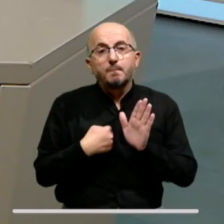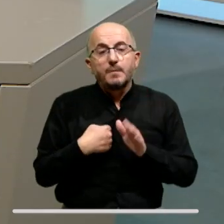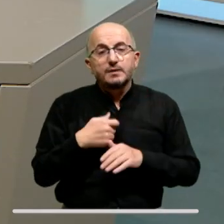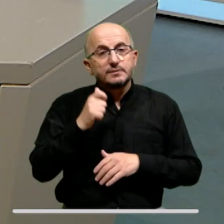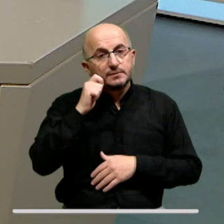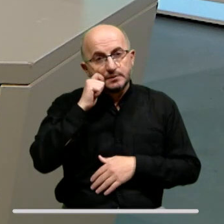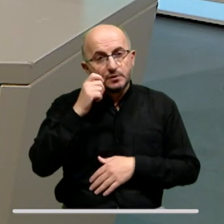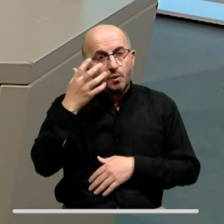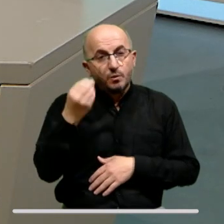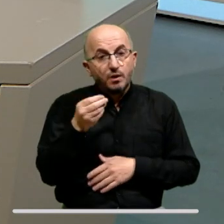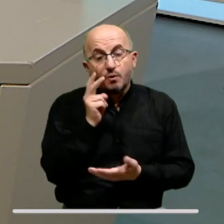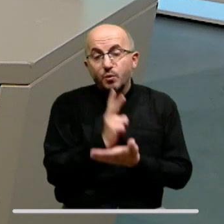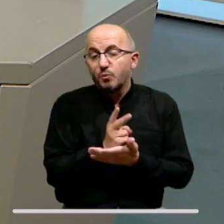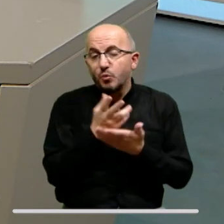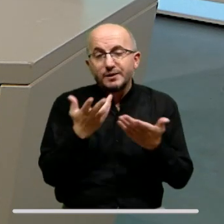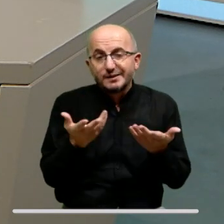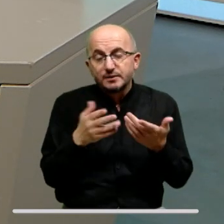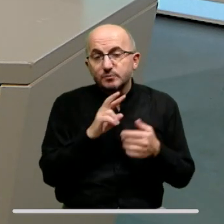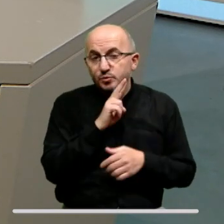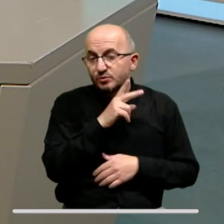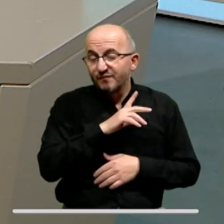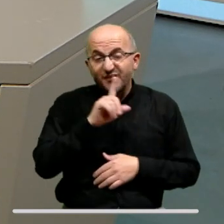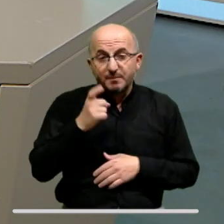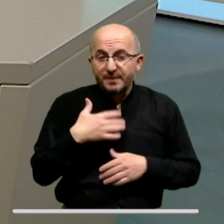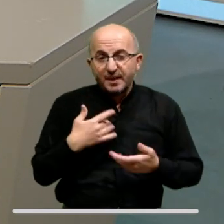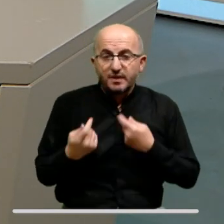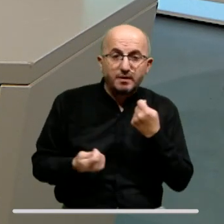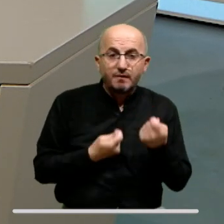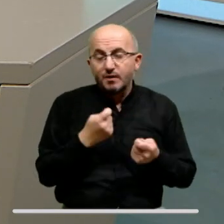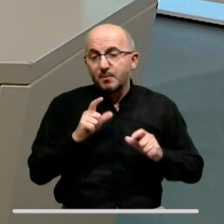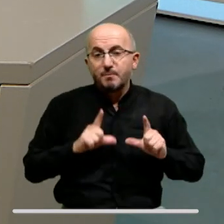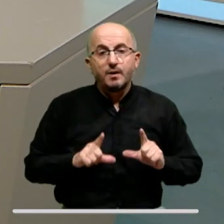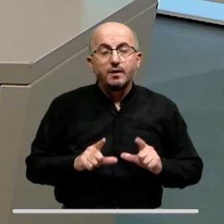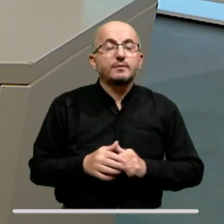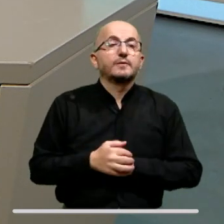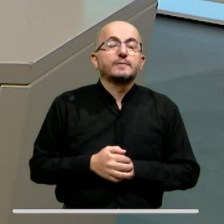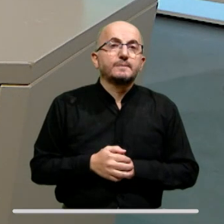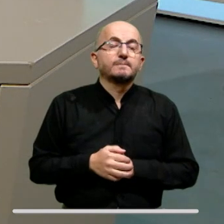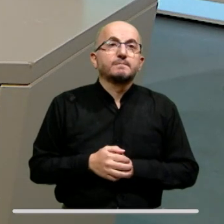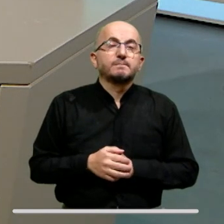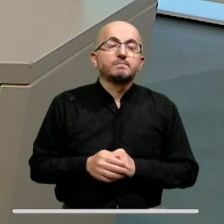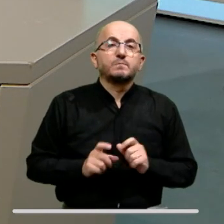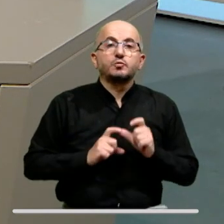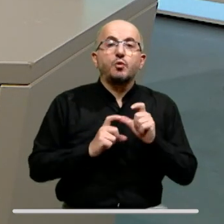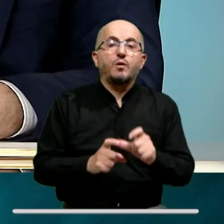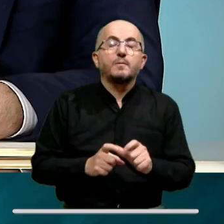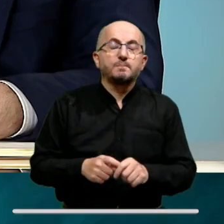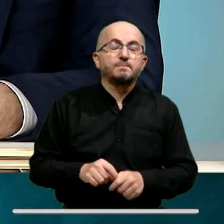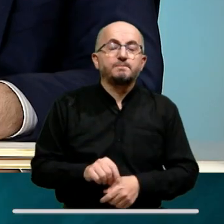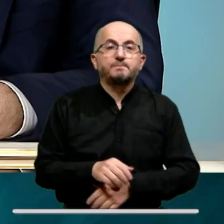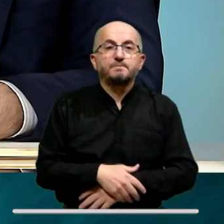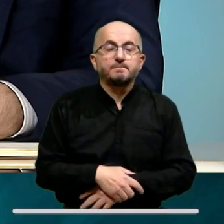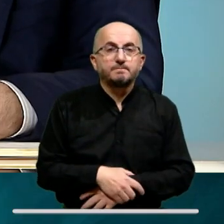dini olarak hükmü nedir yani? Bir günahı var mı? Nasıl davranmam gerekiyor? Peki. Soralım Şenur Hanım. Bakalım hocam ne